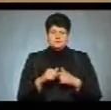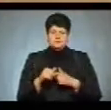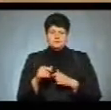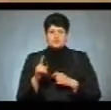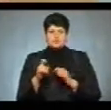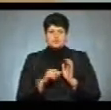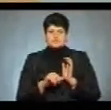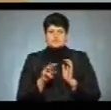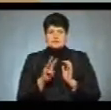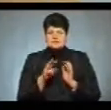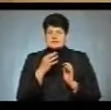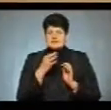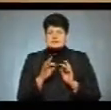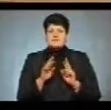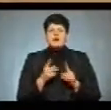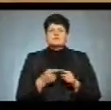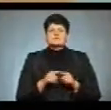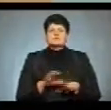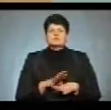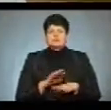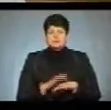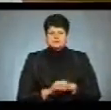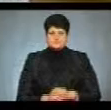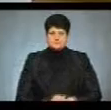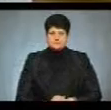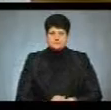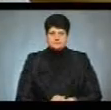Михальський повідомив, як це відбувалося.